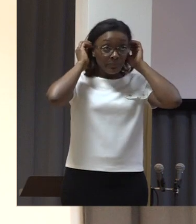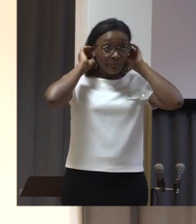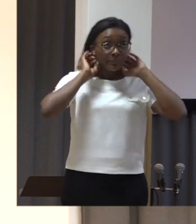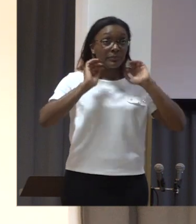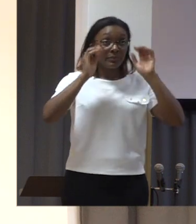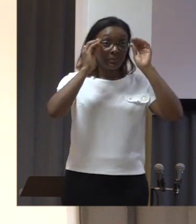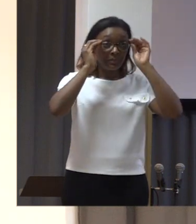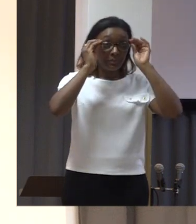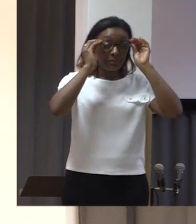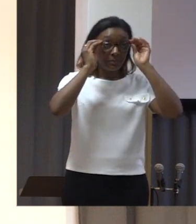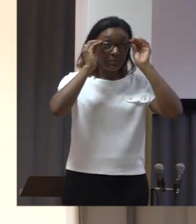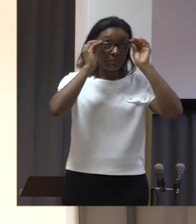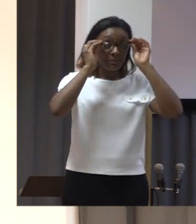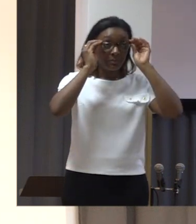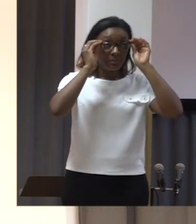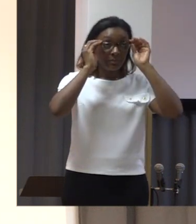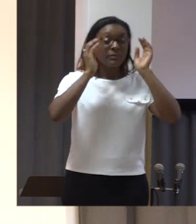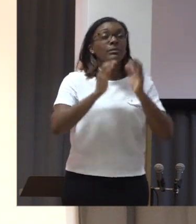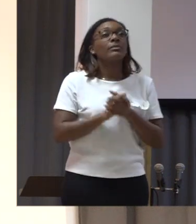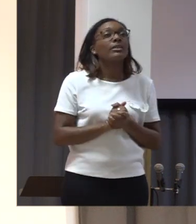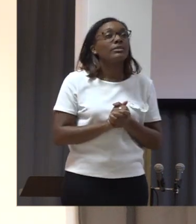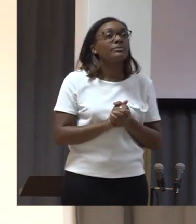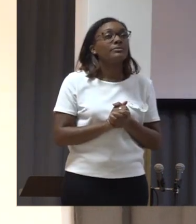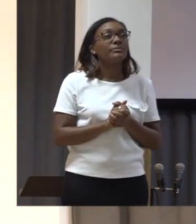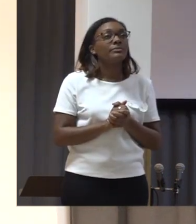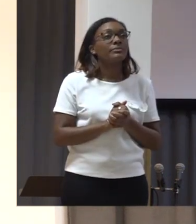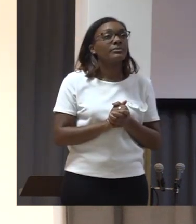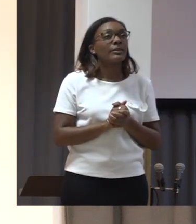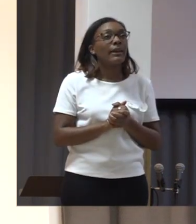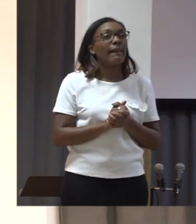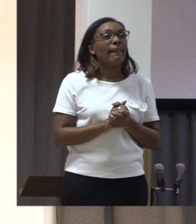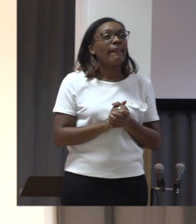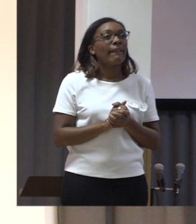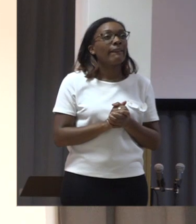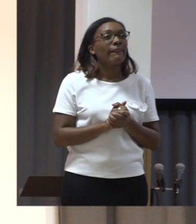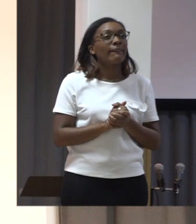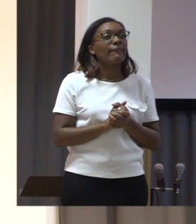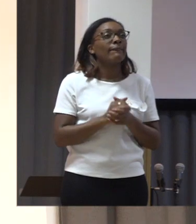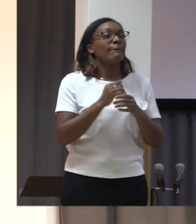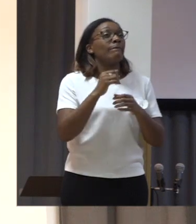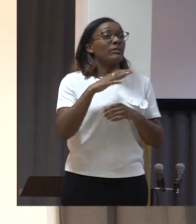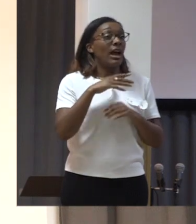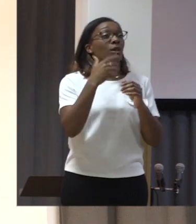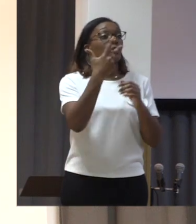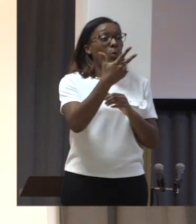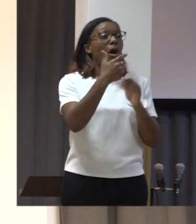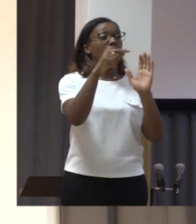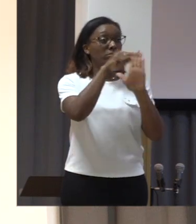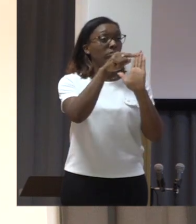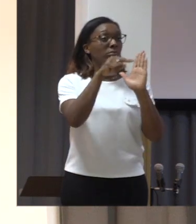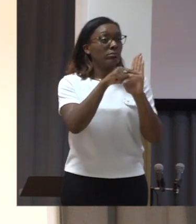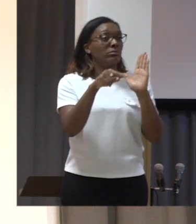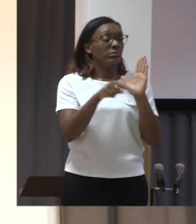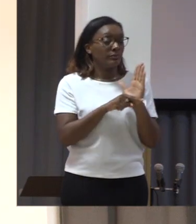Le deuxième point, la réponse de Dieu à la demande du peuple d'Israël. Et enfin, le dernier point concernera